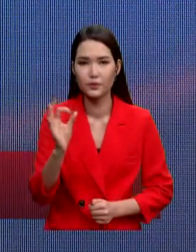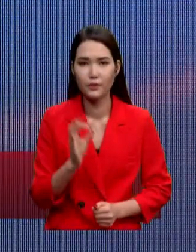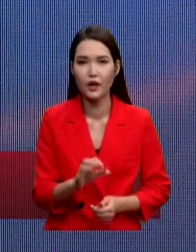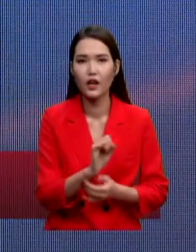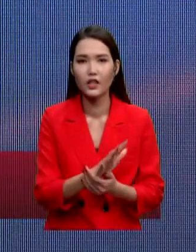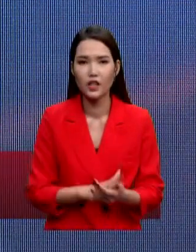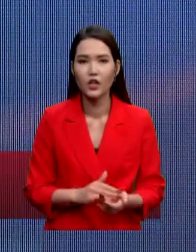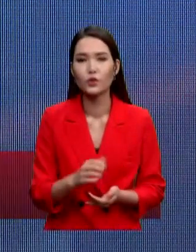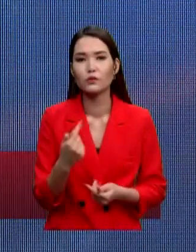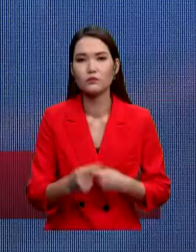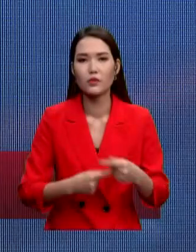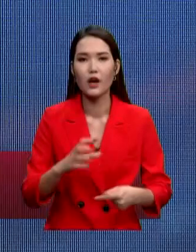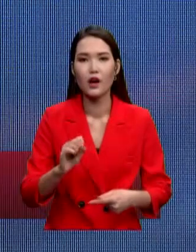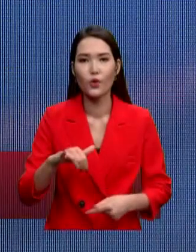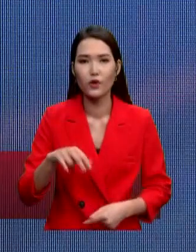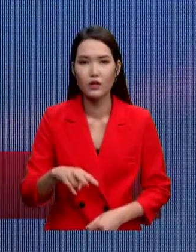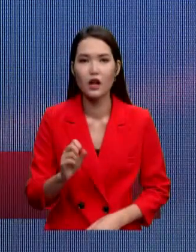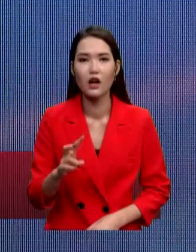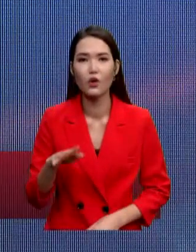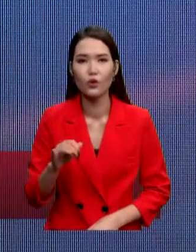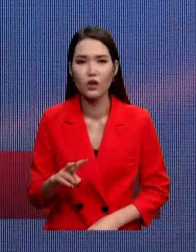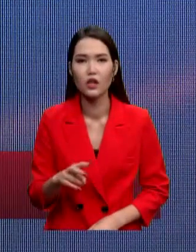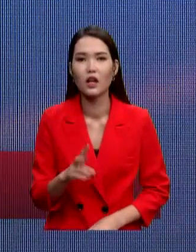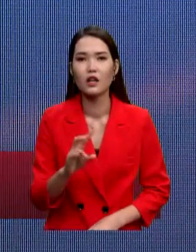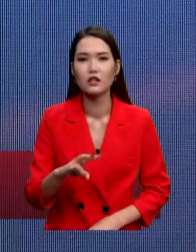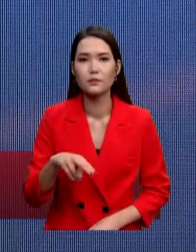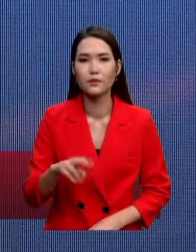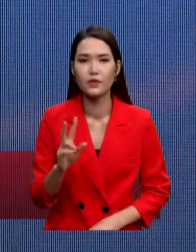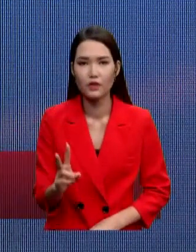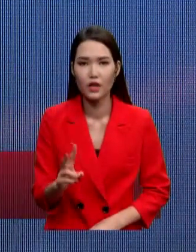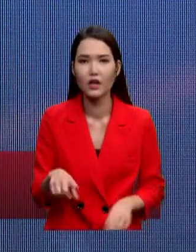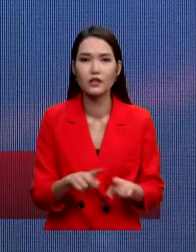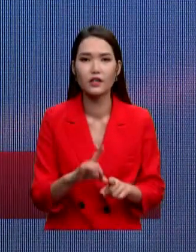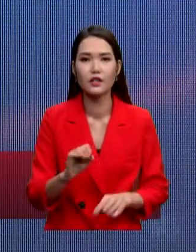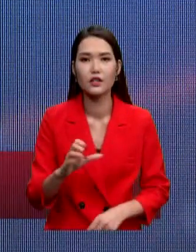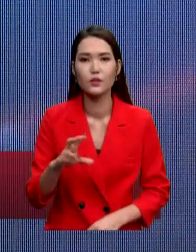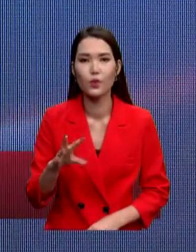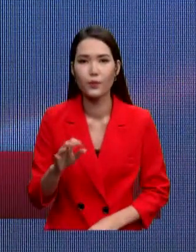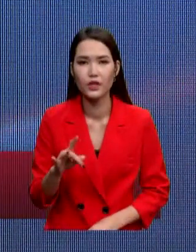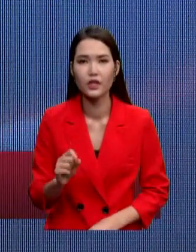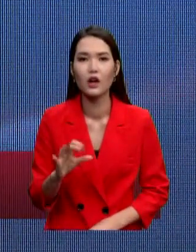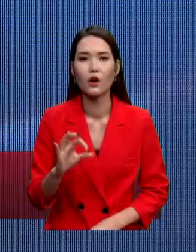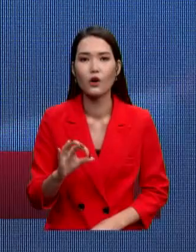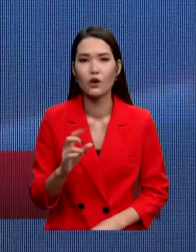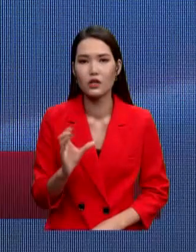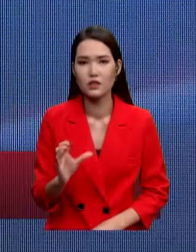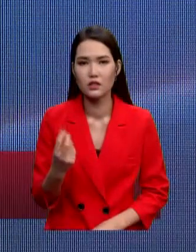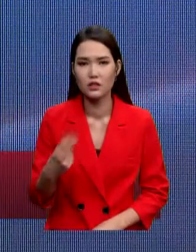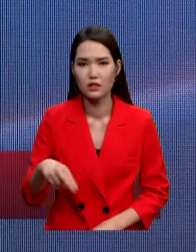53,9%. Далее следуют партии АОЛ, Акжол, Народная партия Казахстана, а также Республика и